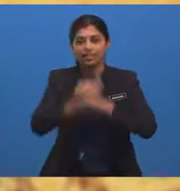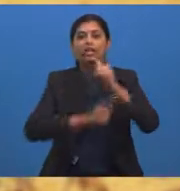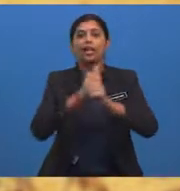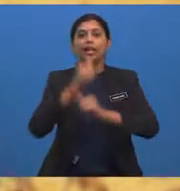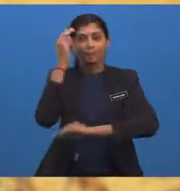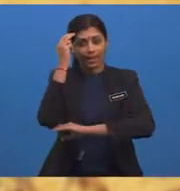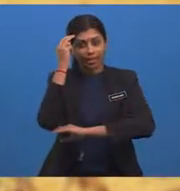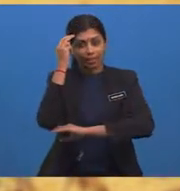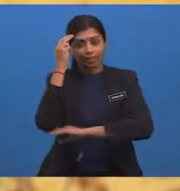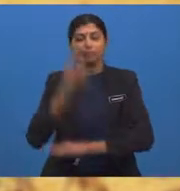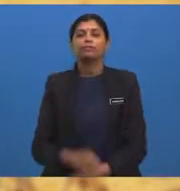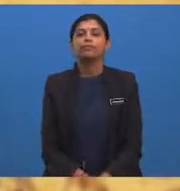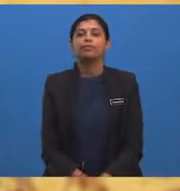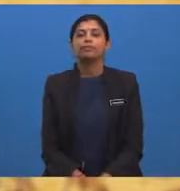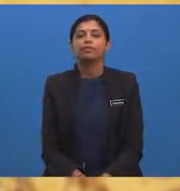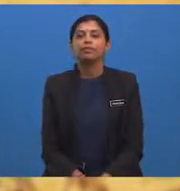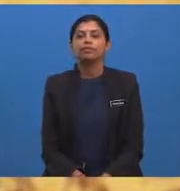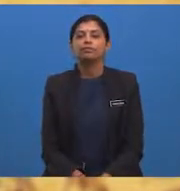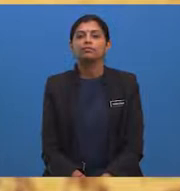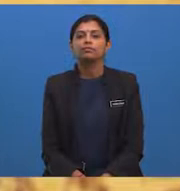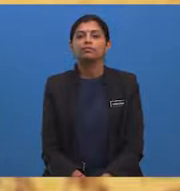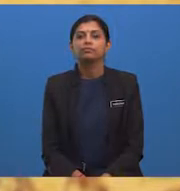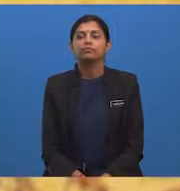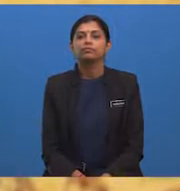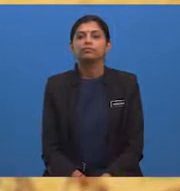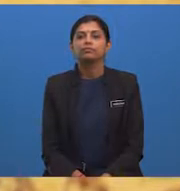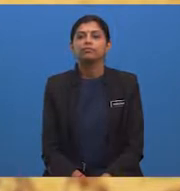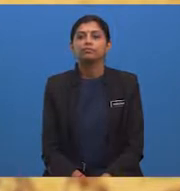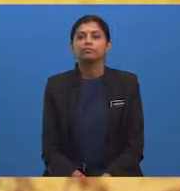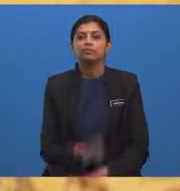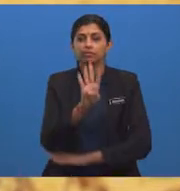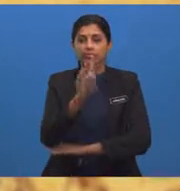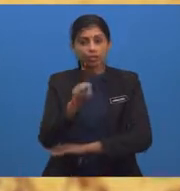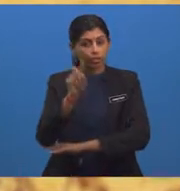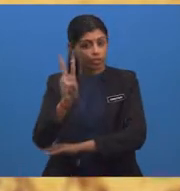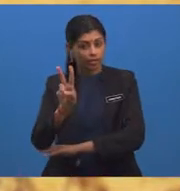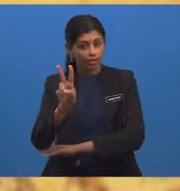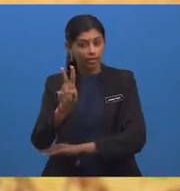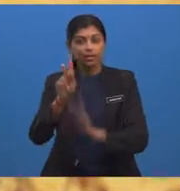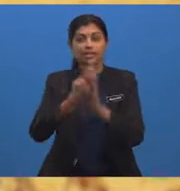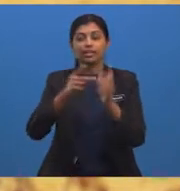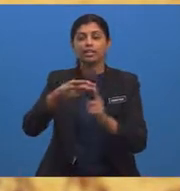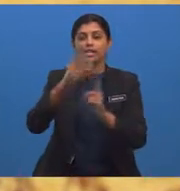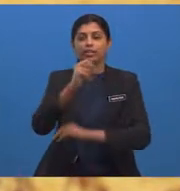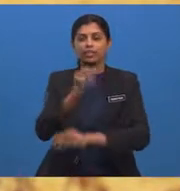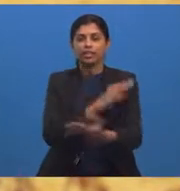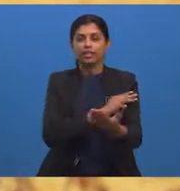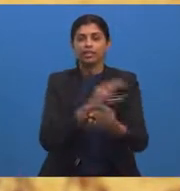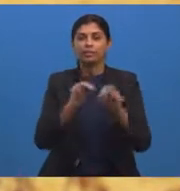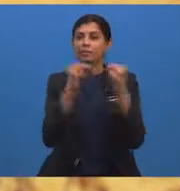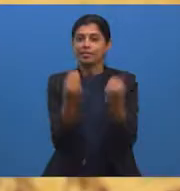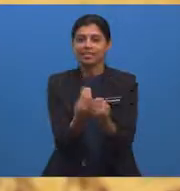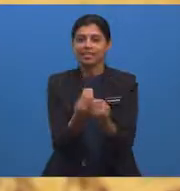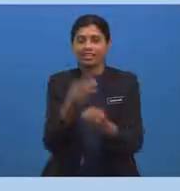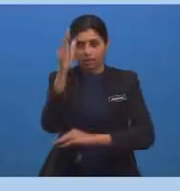subtopik yang akan kita pelajari pada hari ini ialah subtopik 4.2, keunikan masyarakat Kerajaan